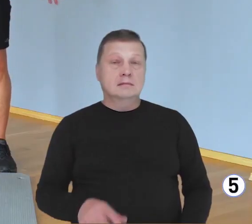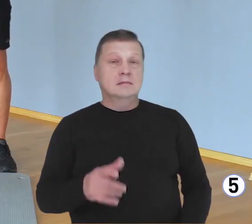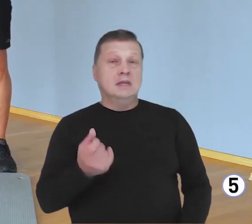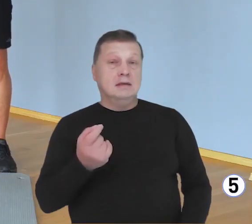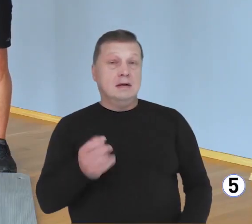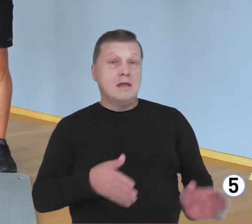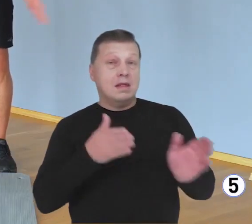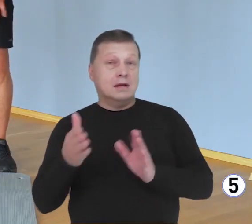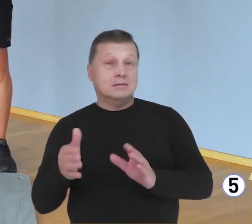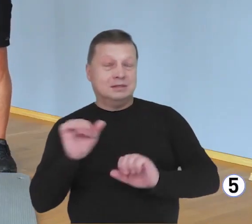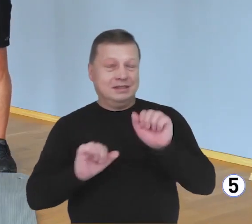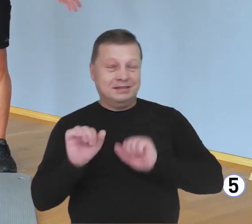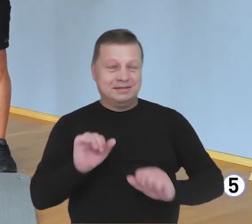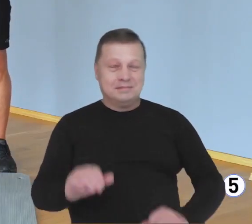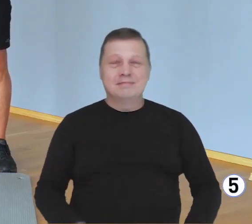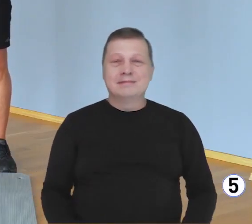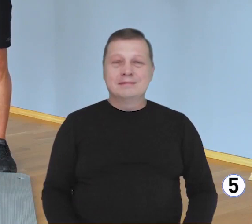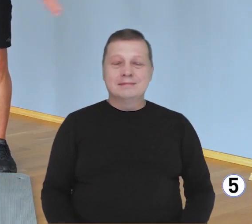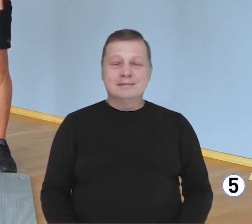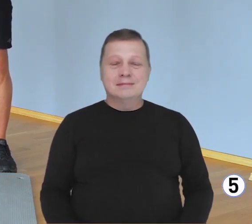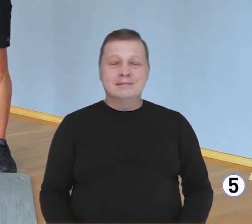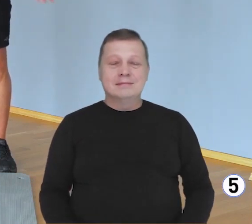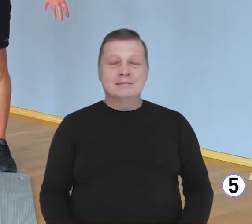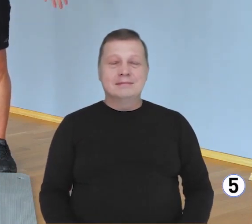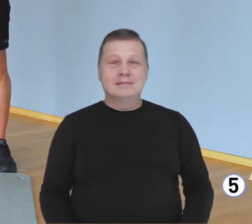Za chwilę kolejne ćwiczenie.